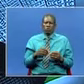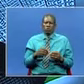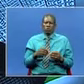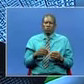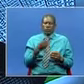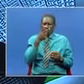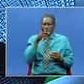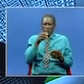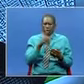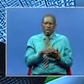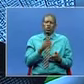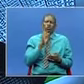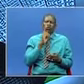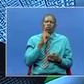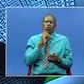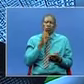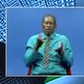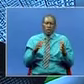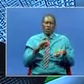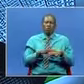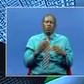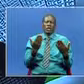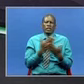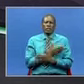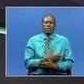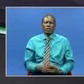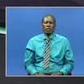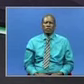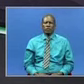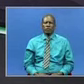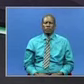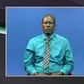mboni. Itakuwa ni kesho, kwa sasa kuwa na usiku mwanana.